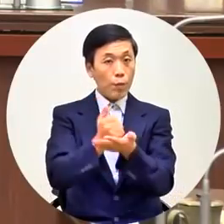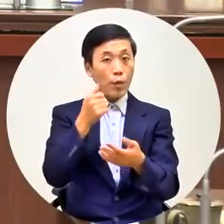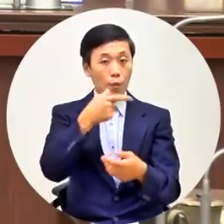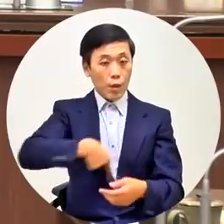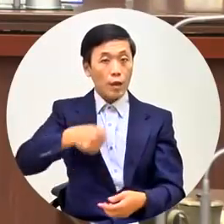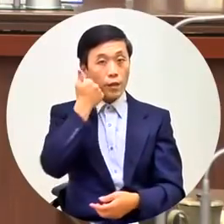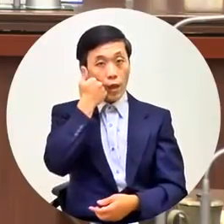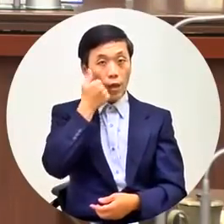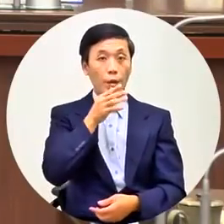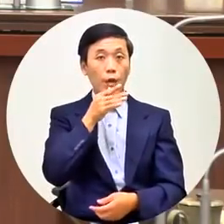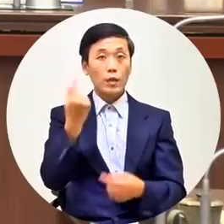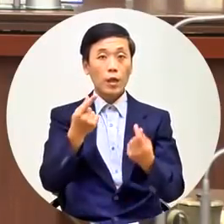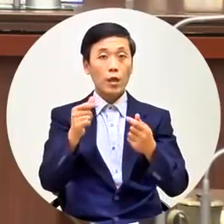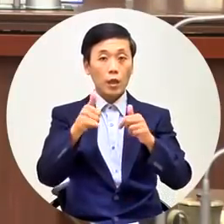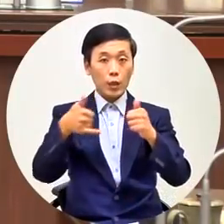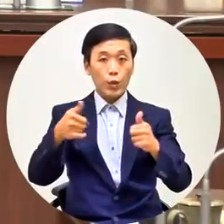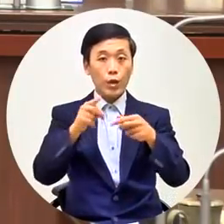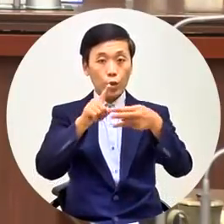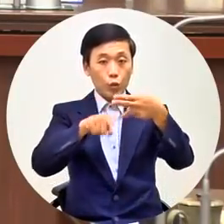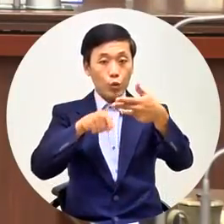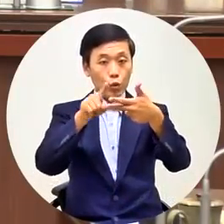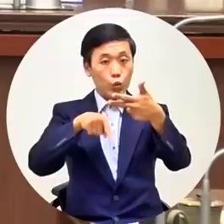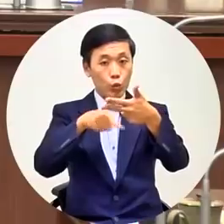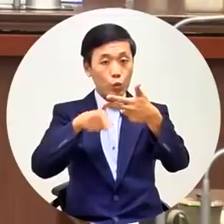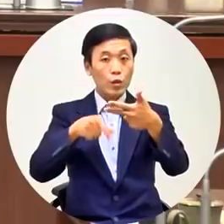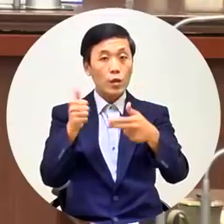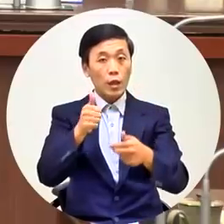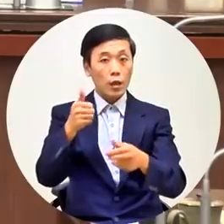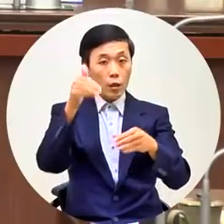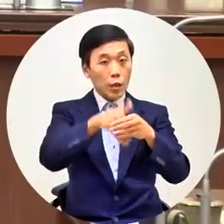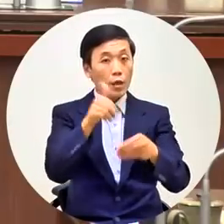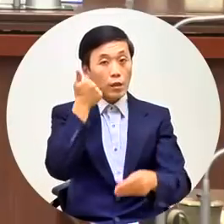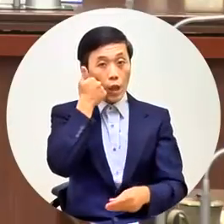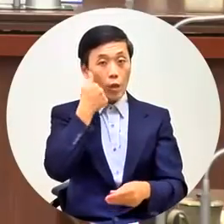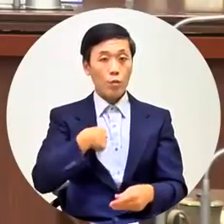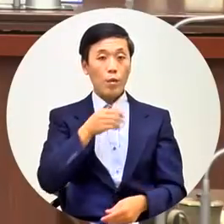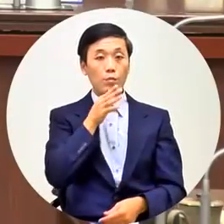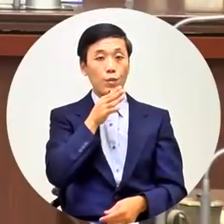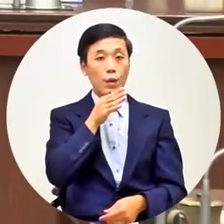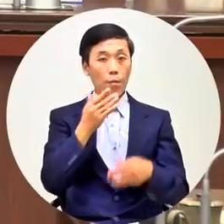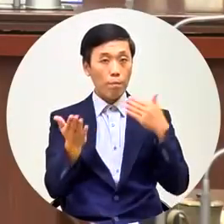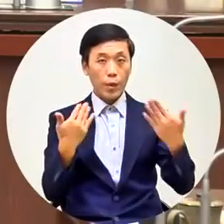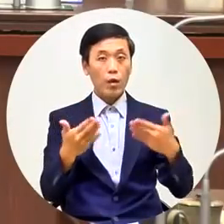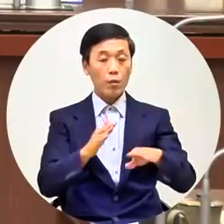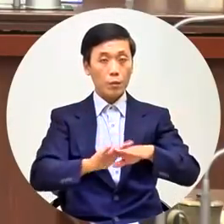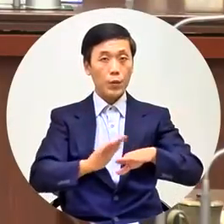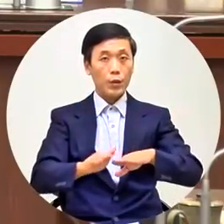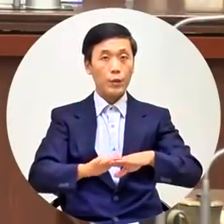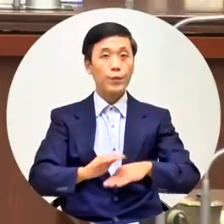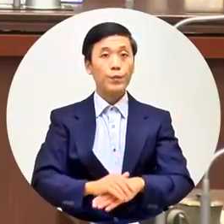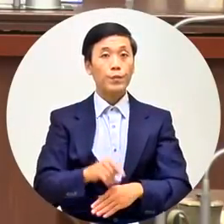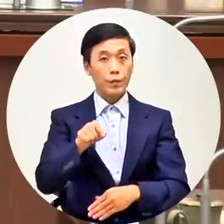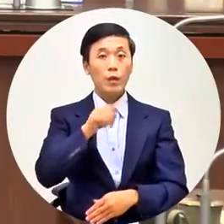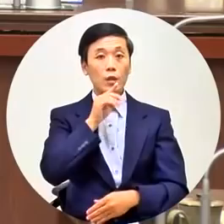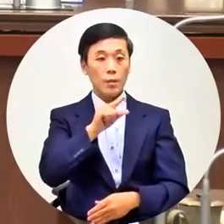某某议员一票这样子，我们会这样子唱得很清楚，好，哦，会这样子很清楚。啊，这叫记名投票。好，哦，以